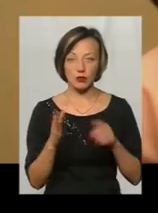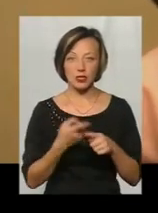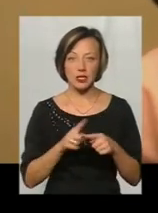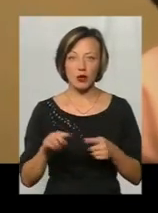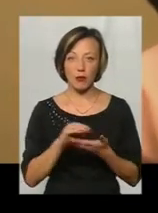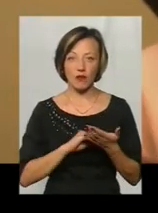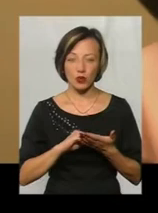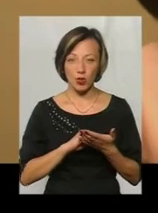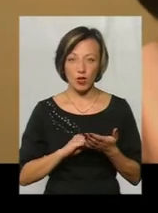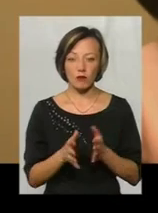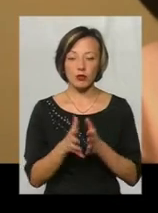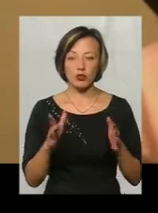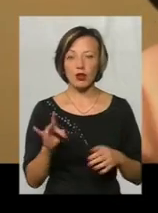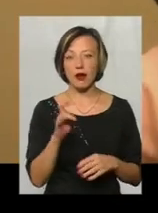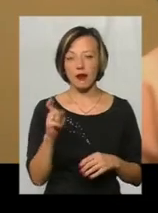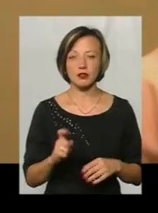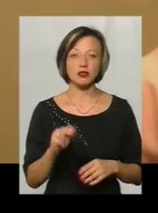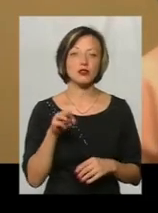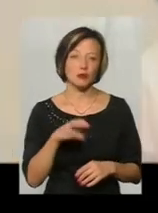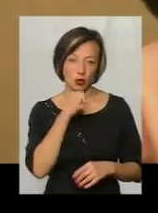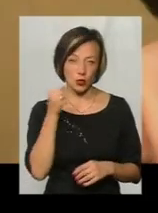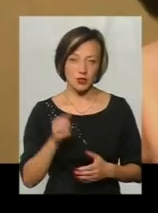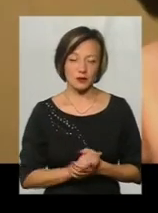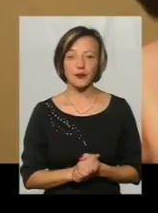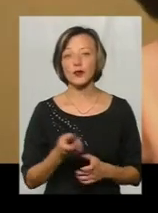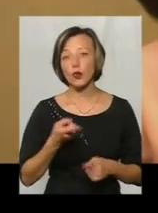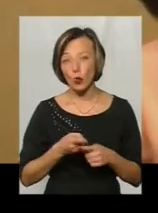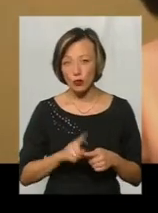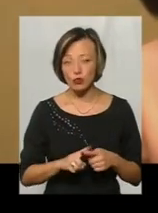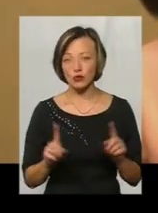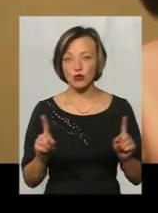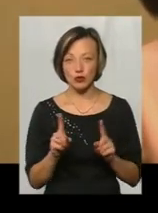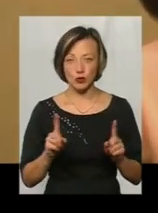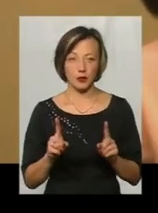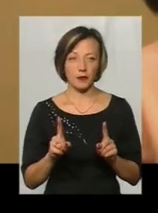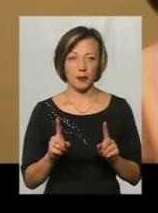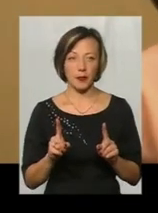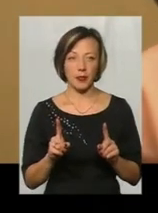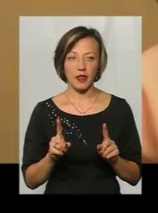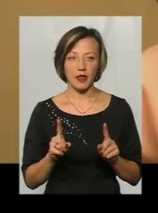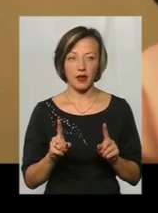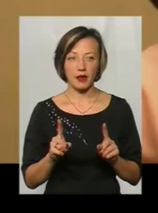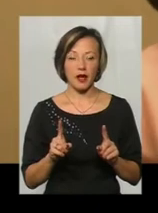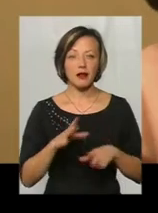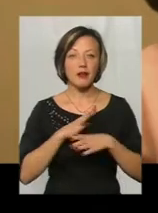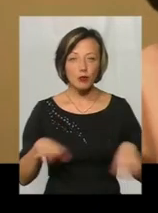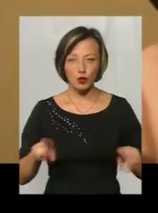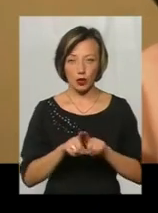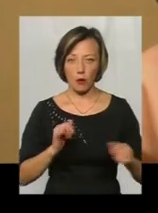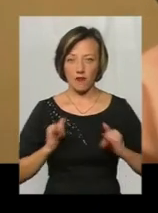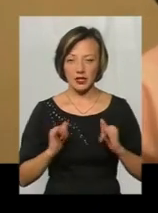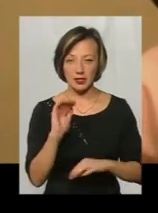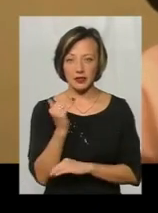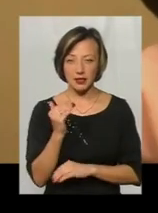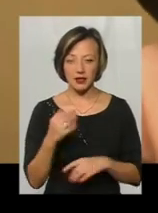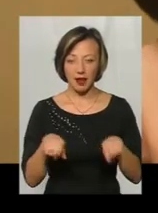повторювати і набагато більше разів, ніж дорослі. Тому, звичайно, щоб нівелювати от саме таку поведінку дитини, такий